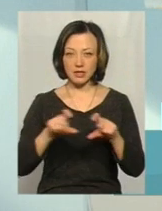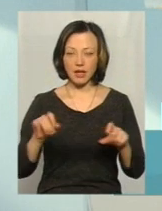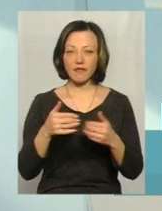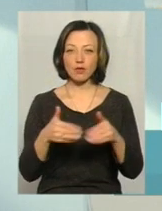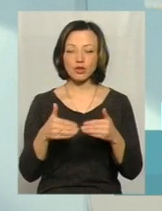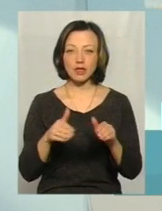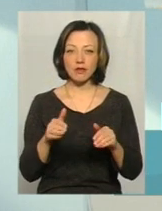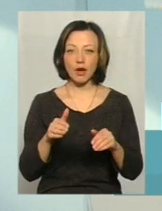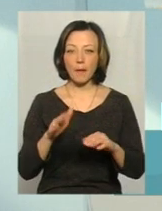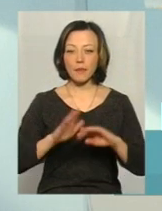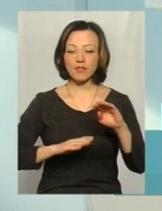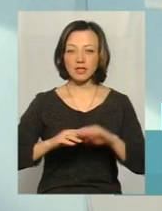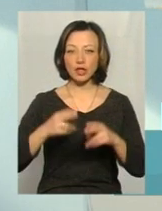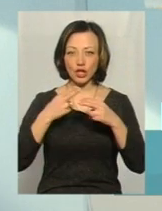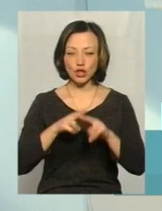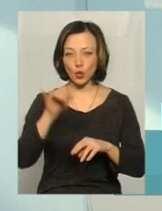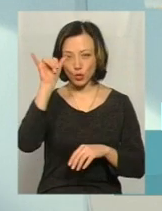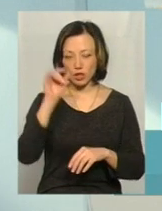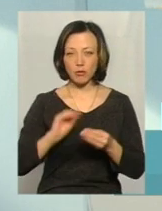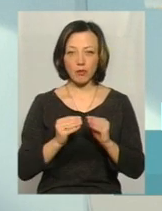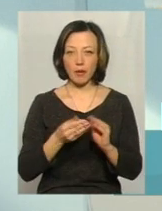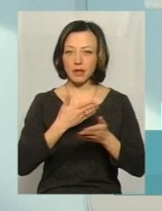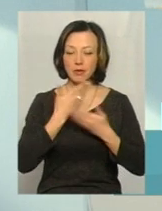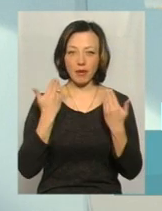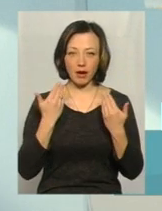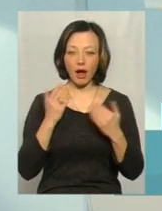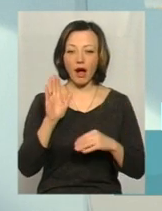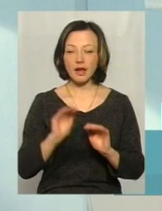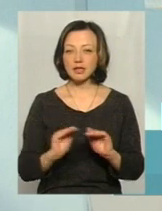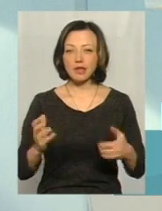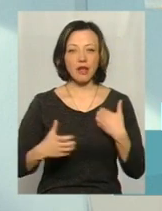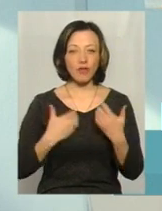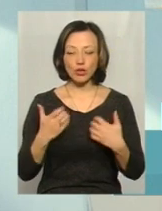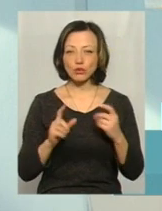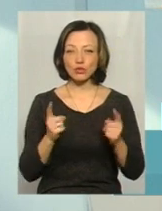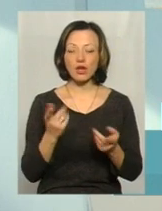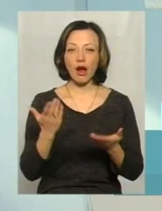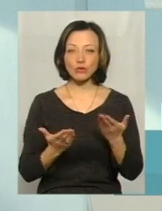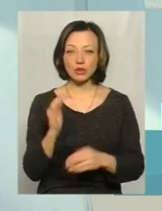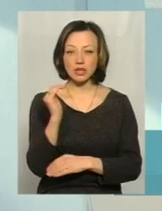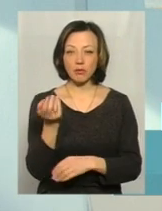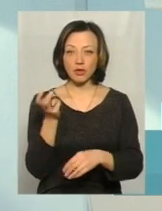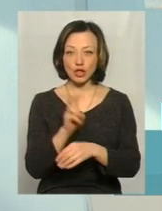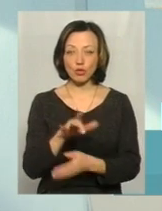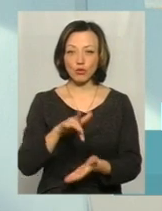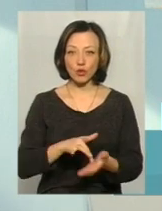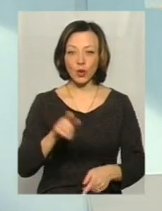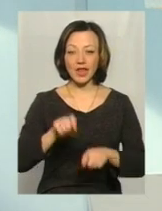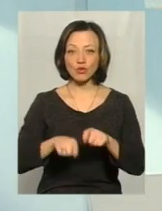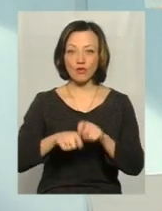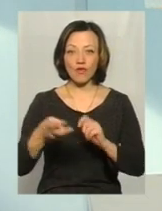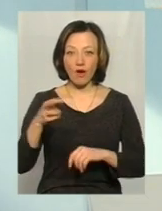випускників професійно-технічних училищ, тут проблеми немає. Хай діти не хвилюються, тому що якщо дитина прийшла до пункту